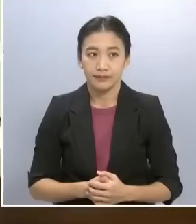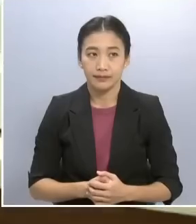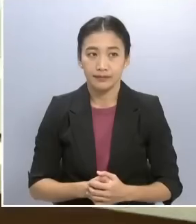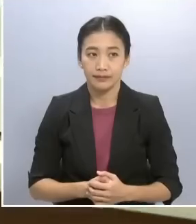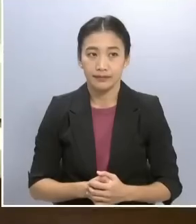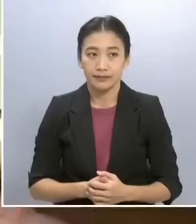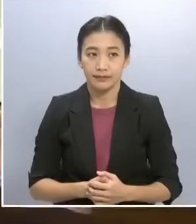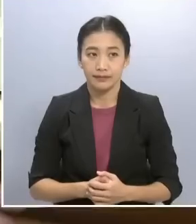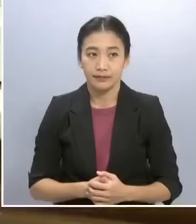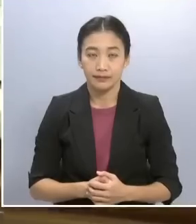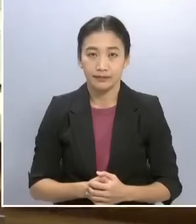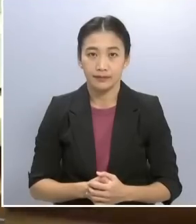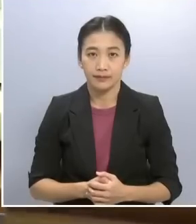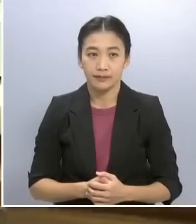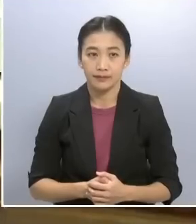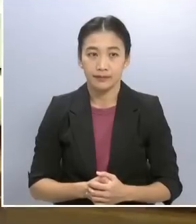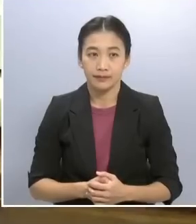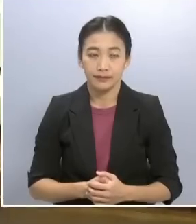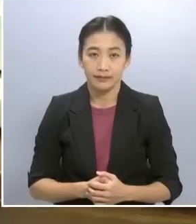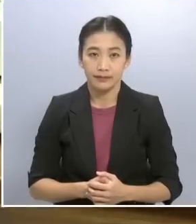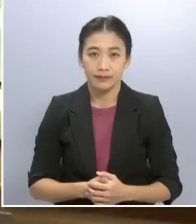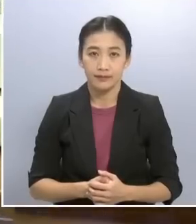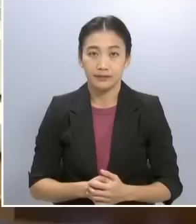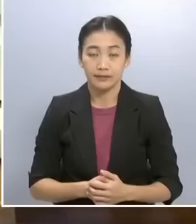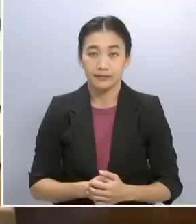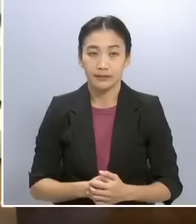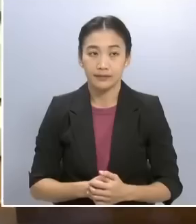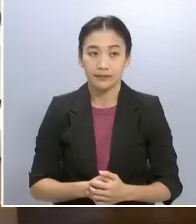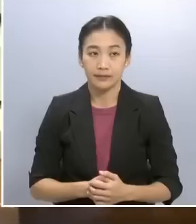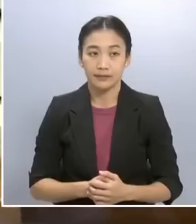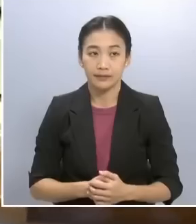นี่ นี่ทำอะไรกู เออ เ